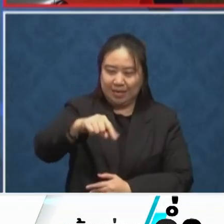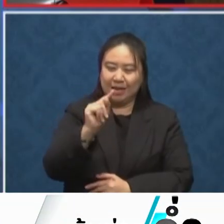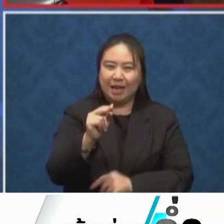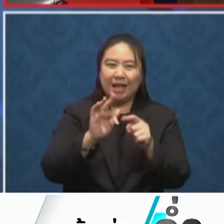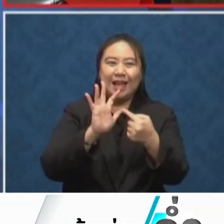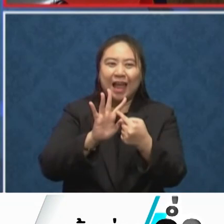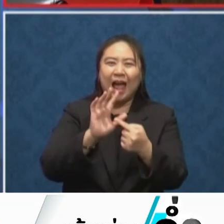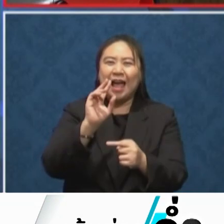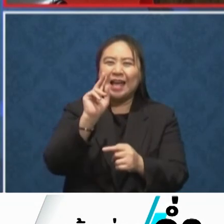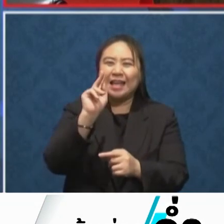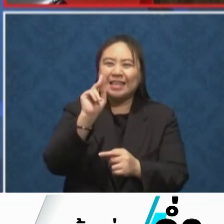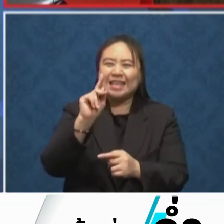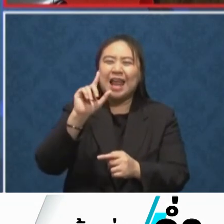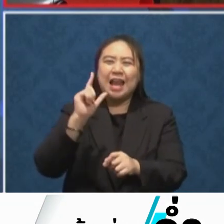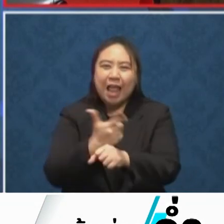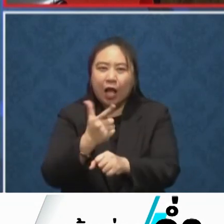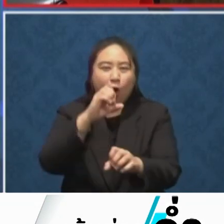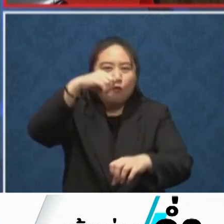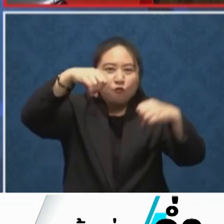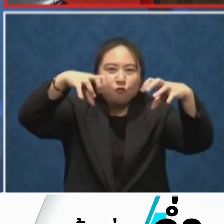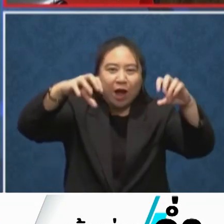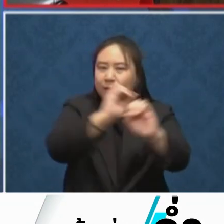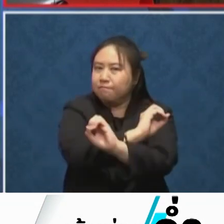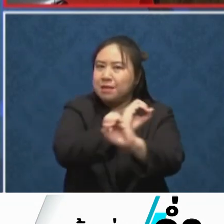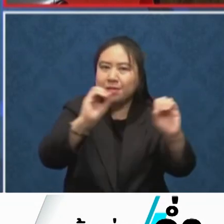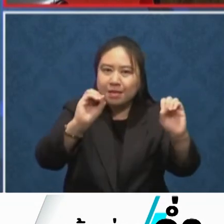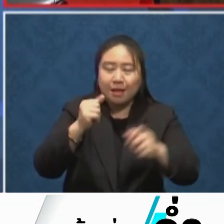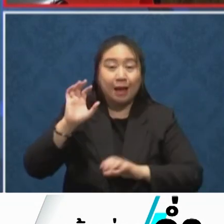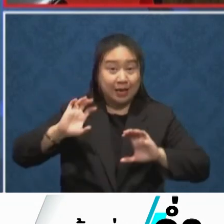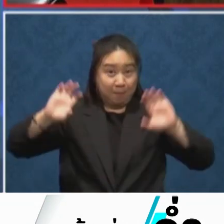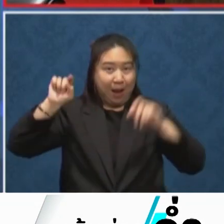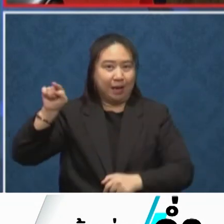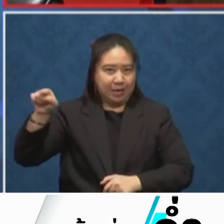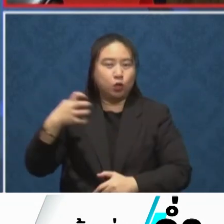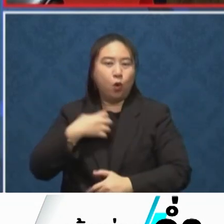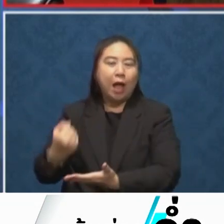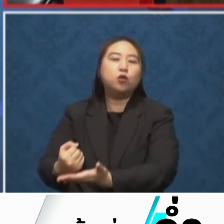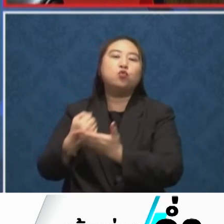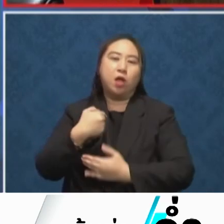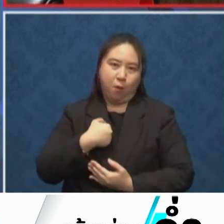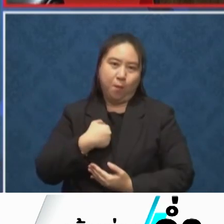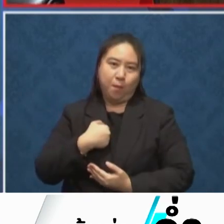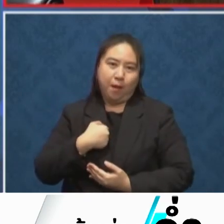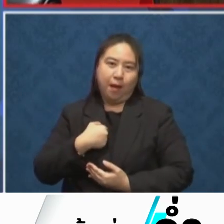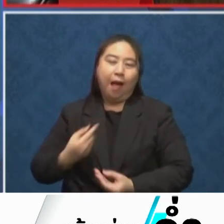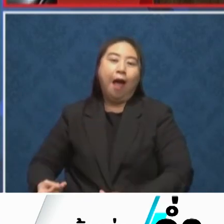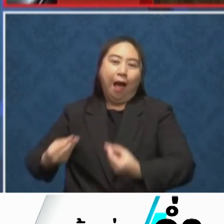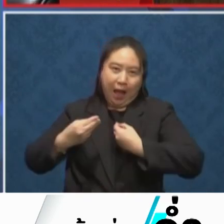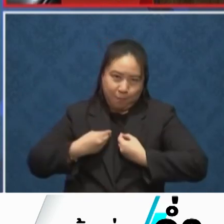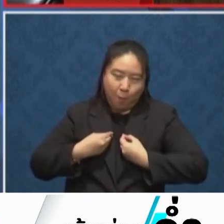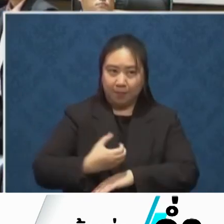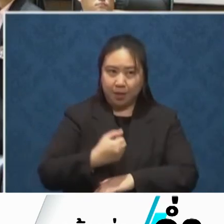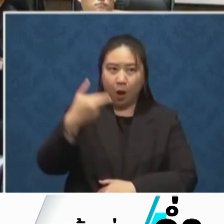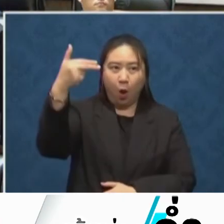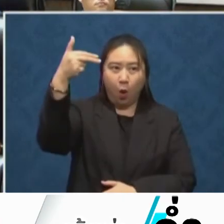หาว่าเขาเป็นสวทรงเอเกี่ยวข้องกับขบวนการค้ายาเสพติดเจ้าตัวบอกว่าก็ฟ้องกลับรังสีมันไปเป็นคดี